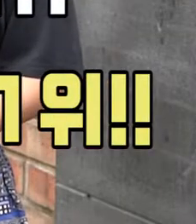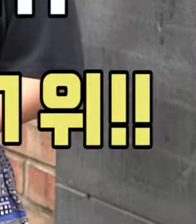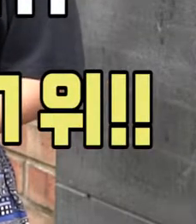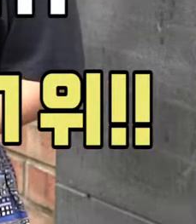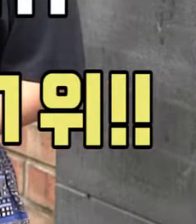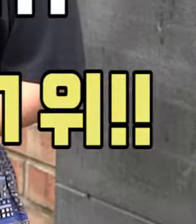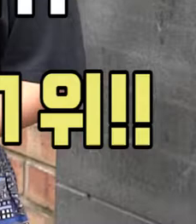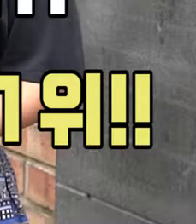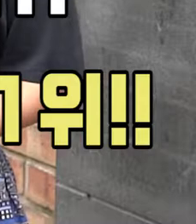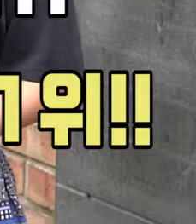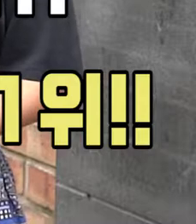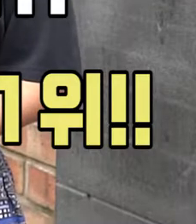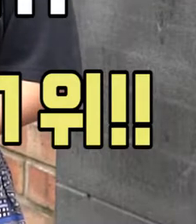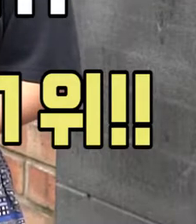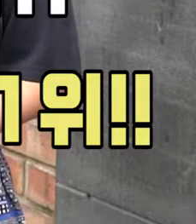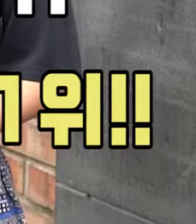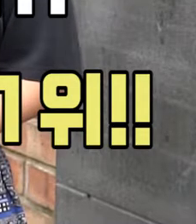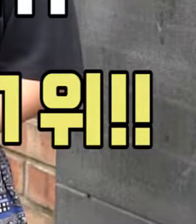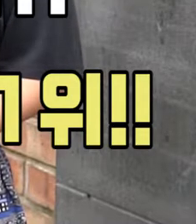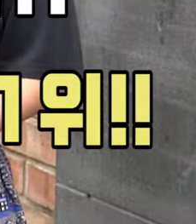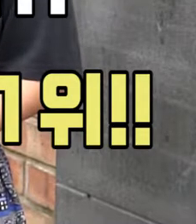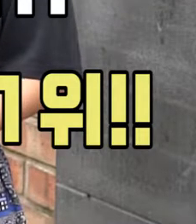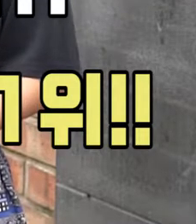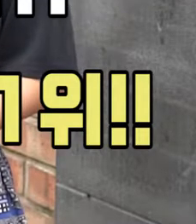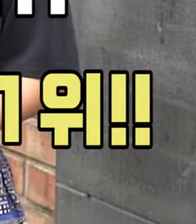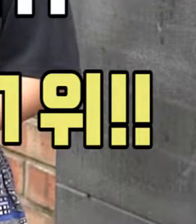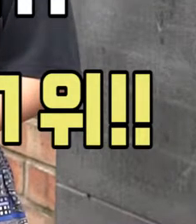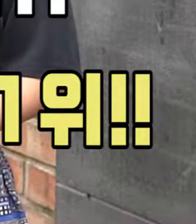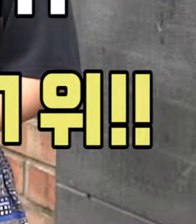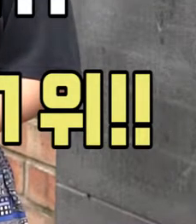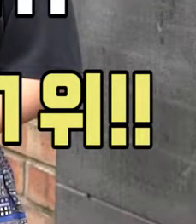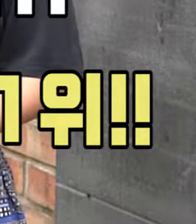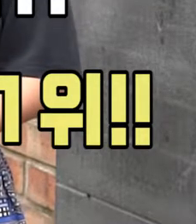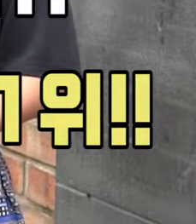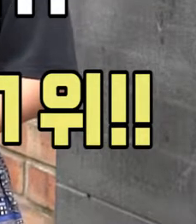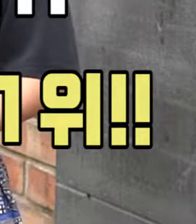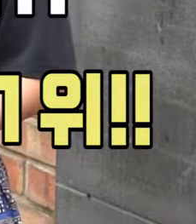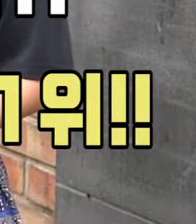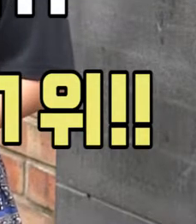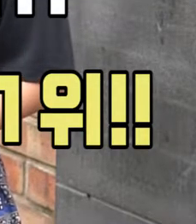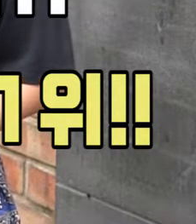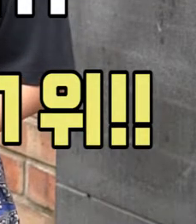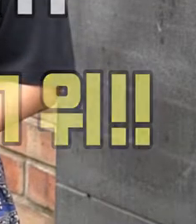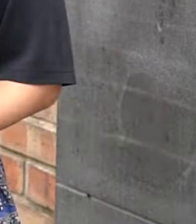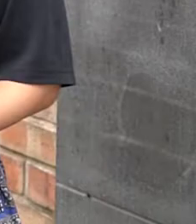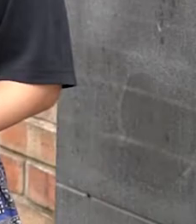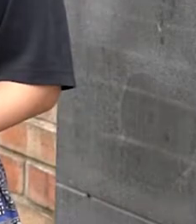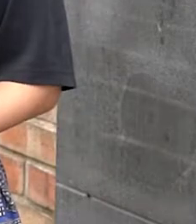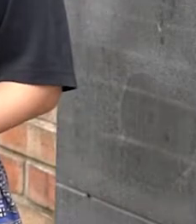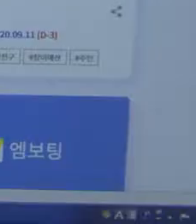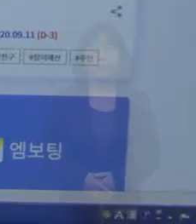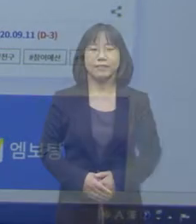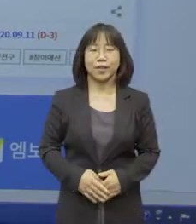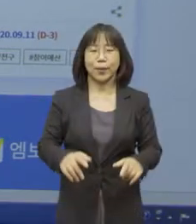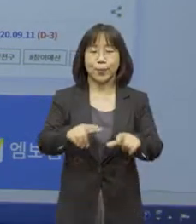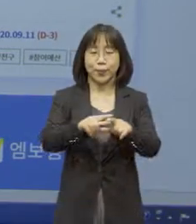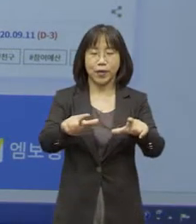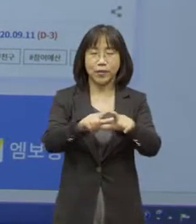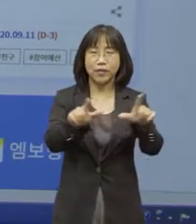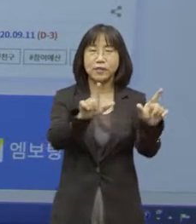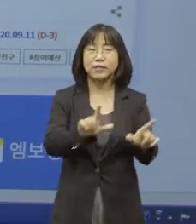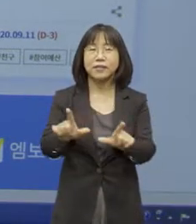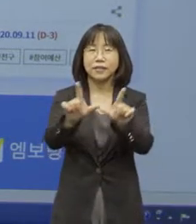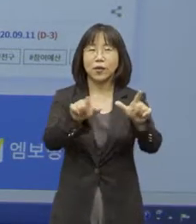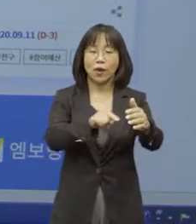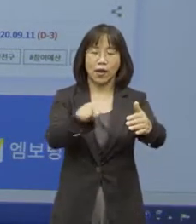확보한 예산은 75억 3천만 원으로 전 자치구 가운데 가장 많은 금액입니다. 일상생활